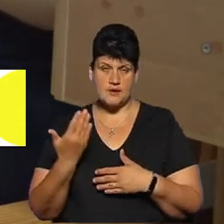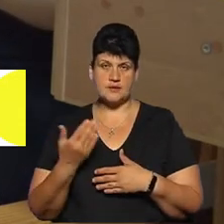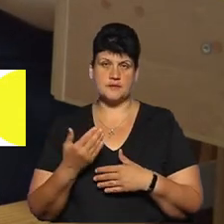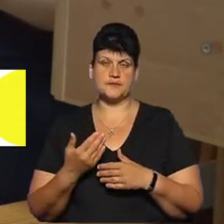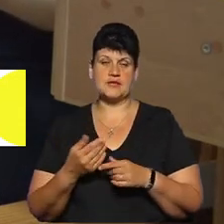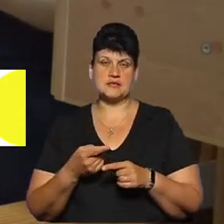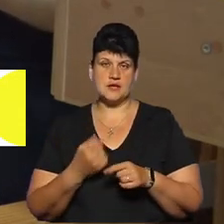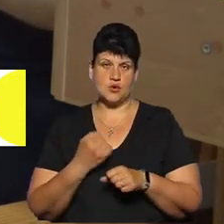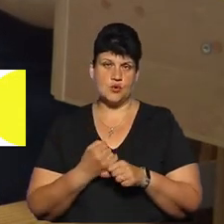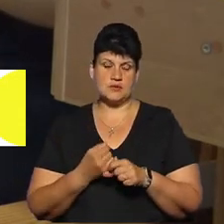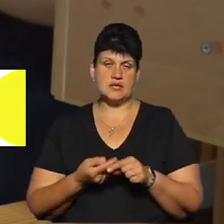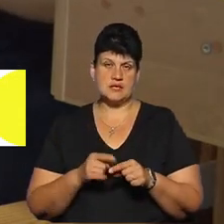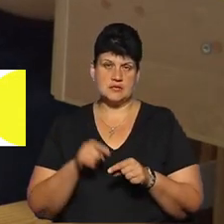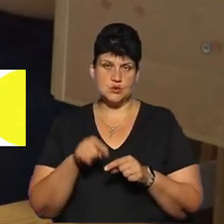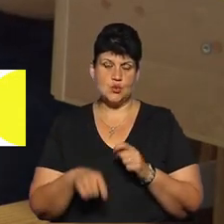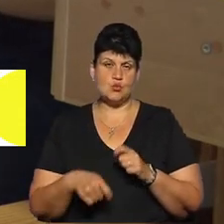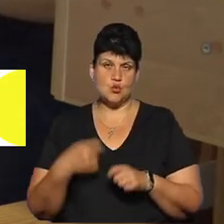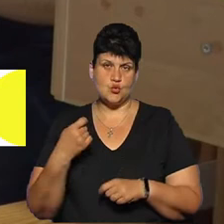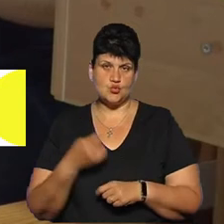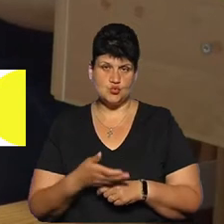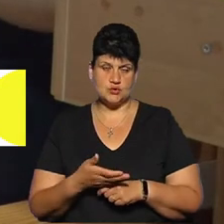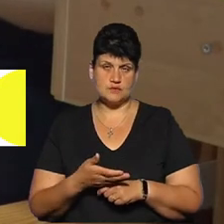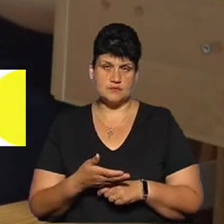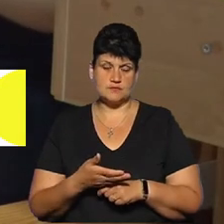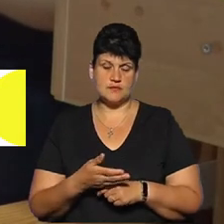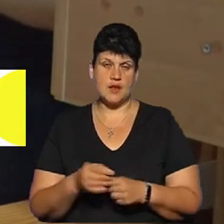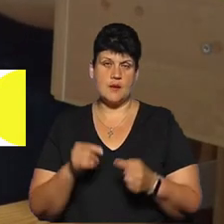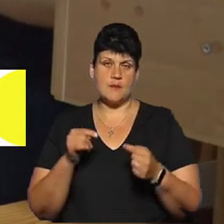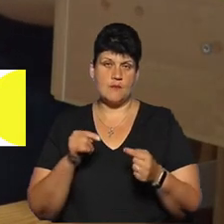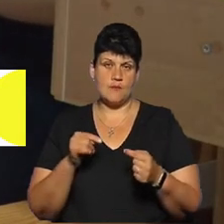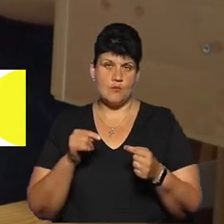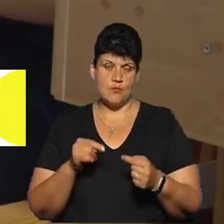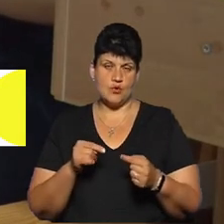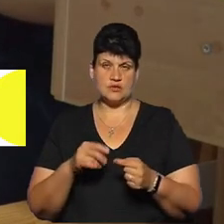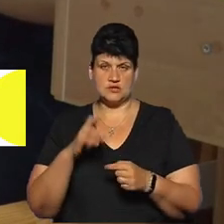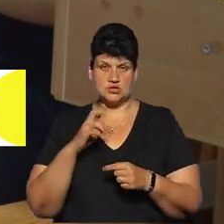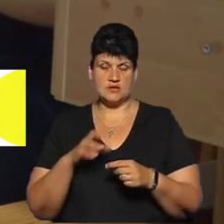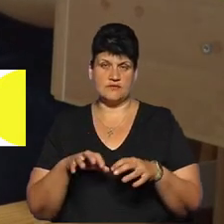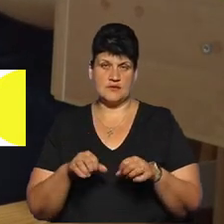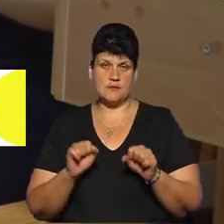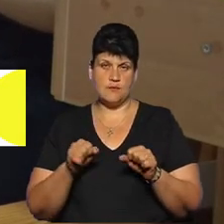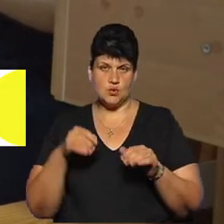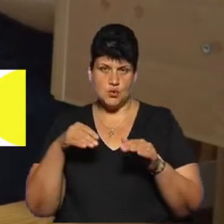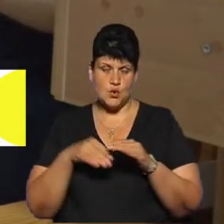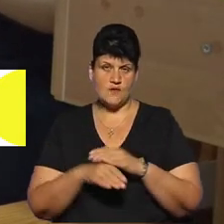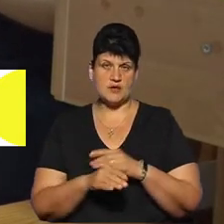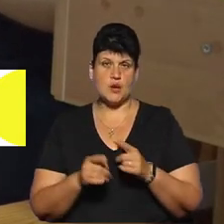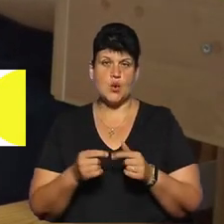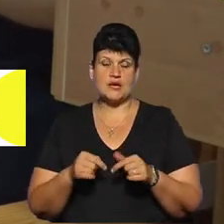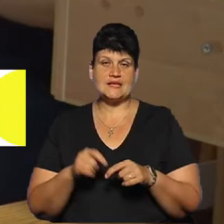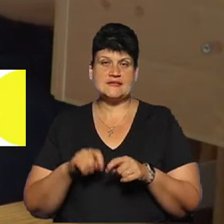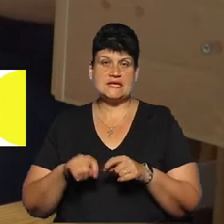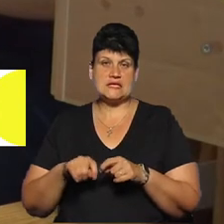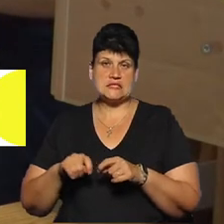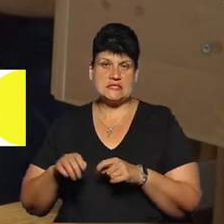корупційного кримінального правопорушення проти авторитету органів державної влади, може переховуватися від органів слідства та має